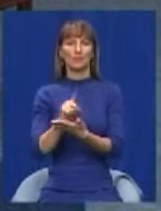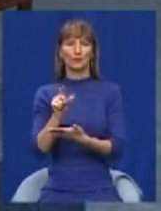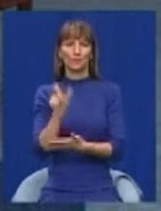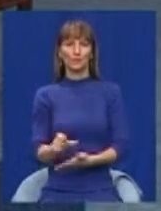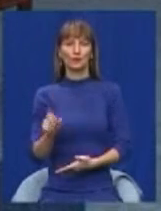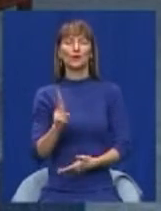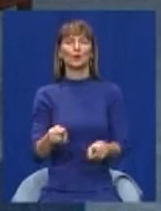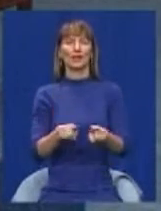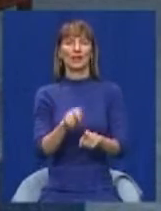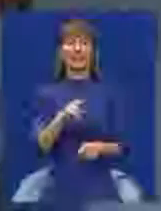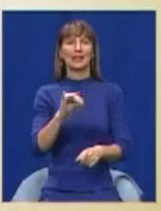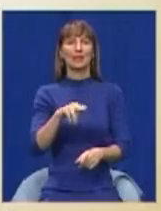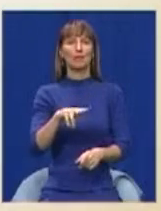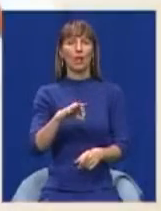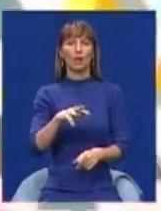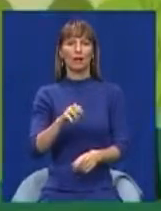дипломати.